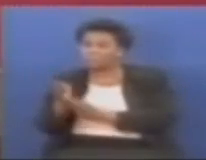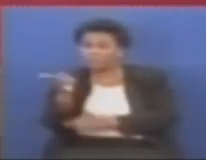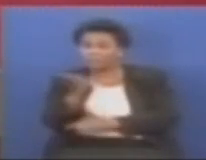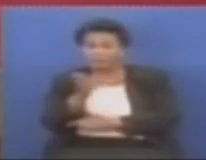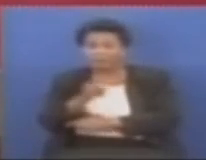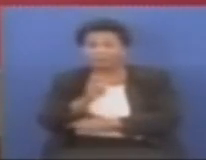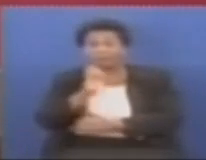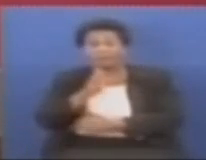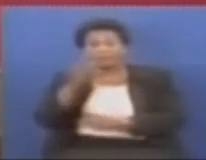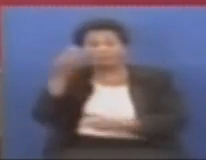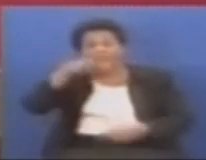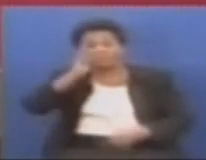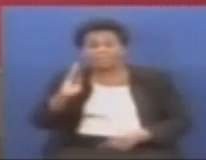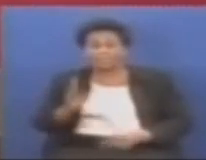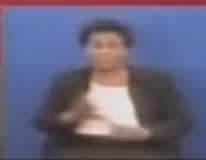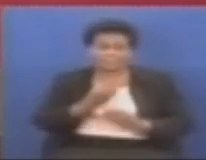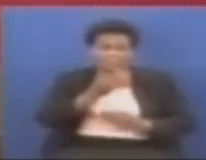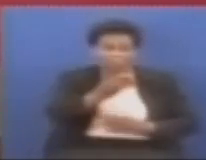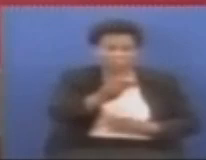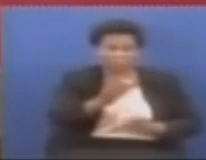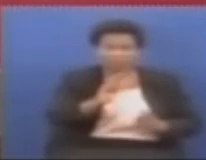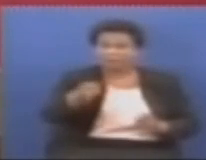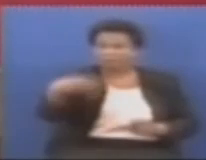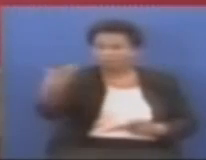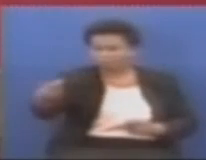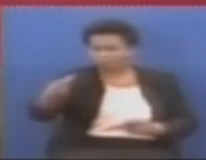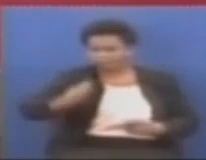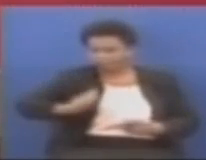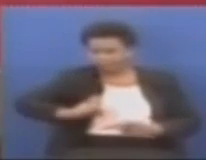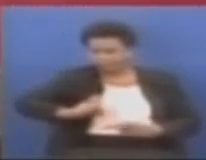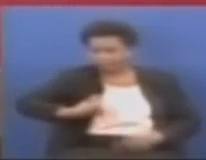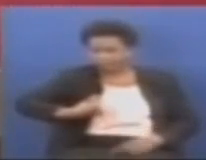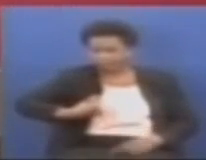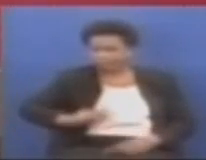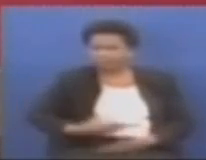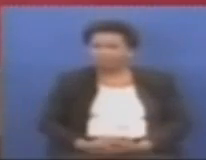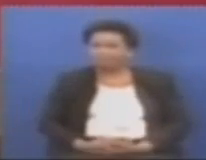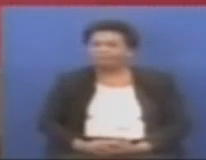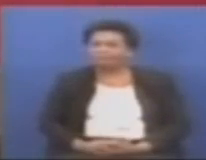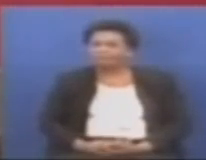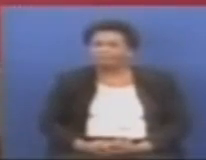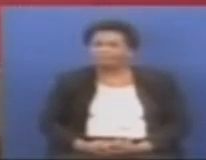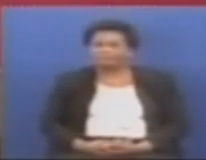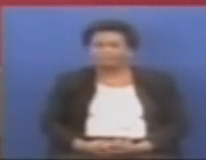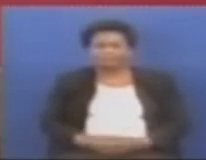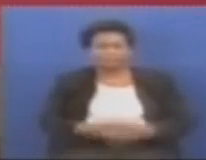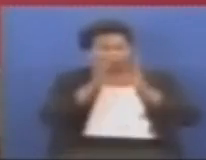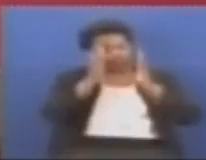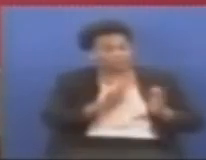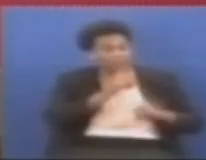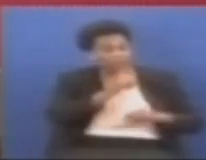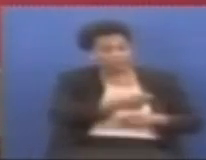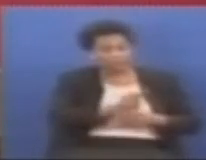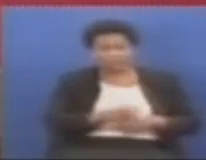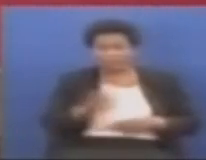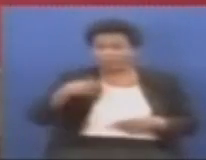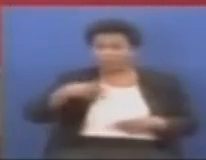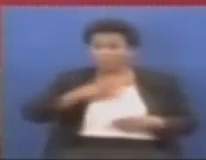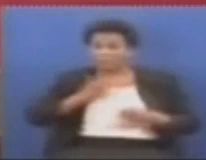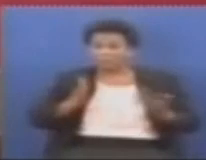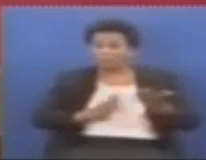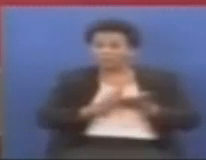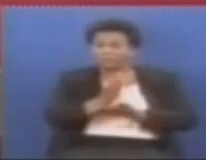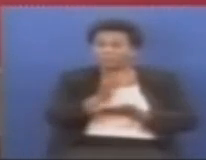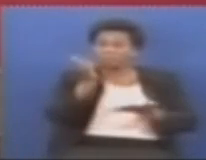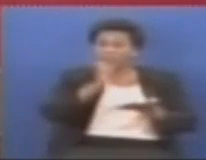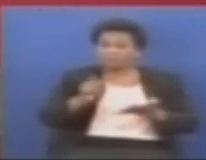ya serikali yaache kutumia mawakili wa nje? Swali hilo limeelekezwa Wizara ya Katiba na Sheria na litajibiwa na